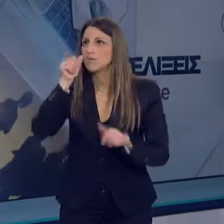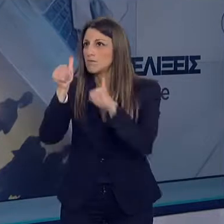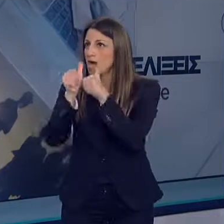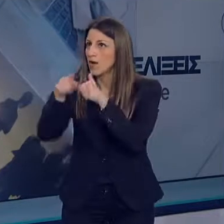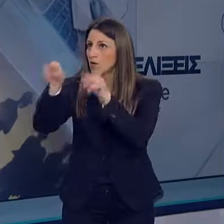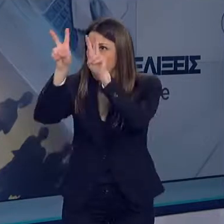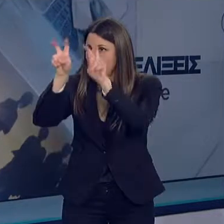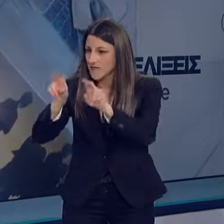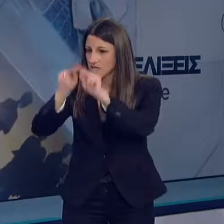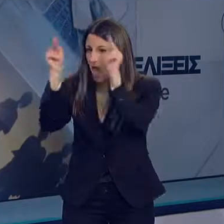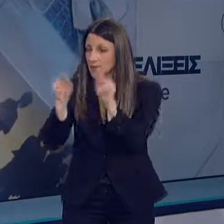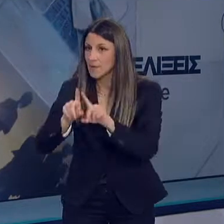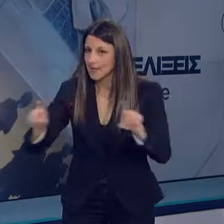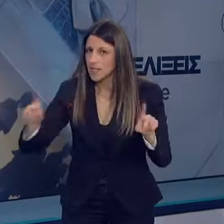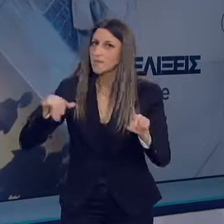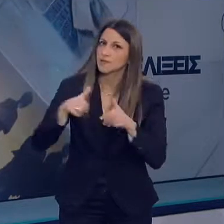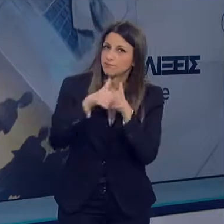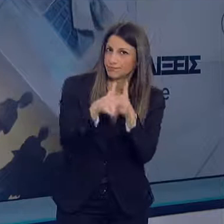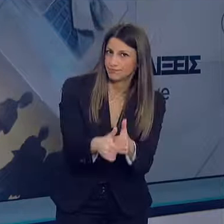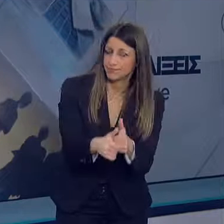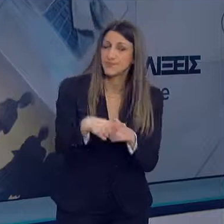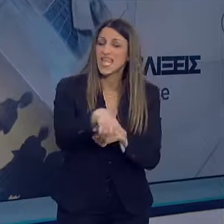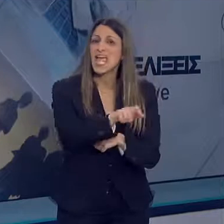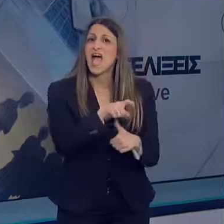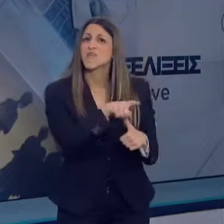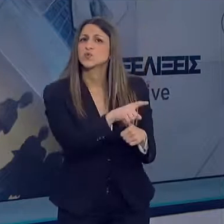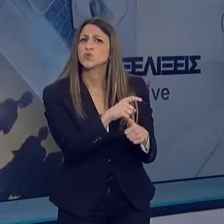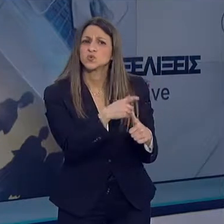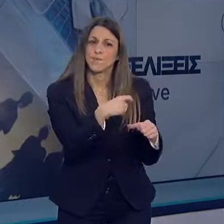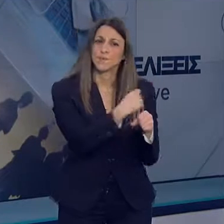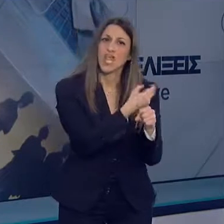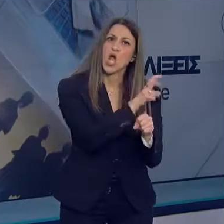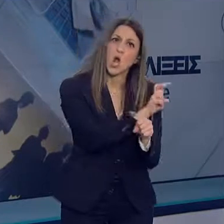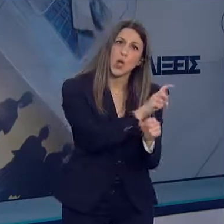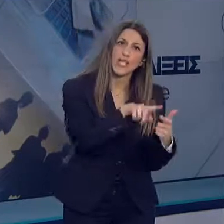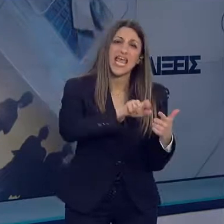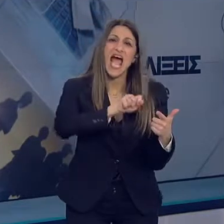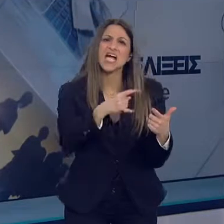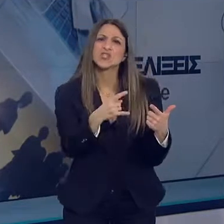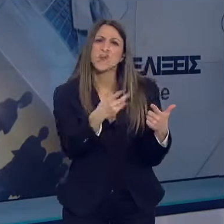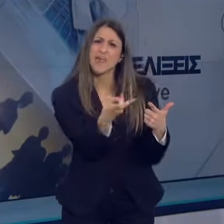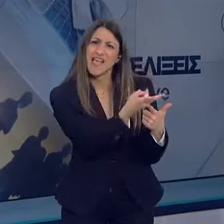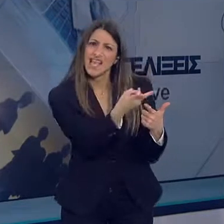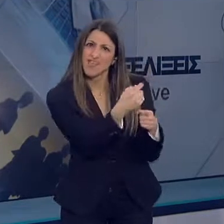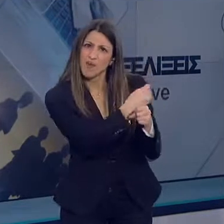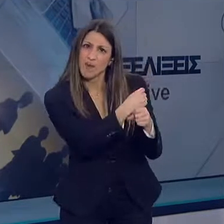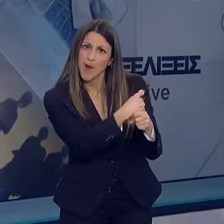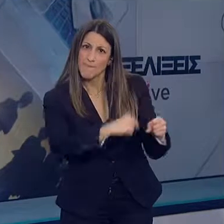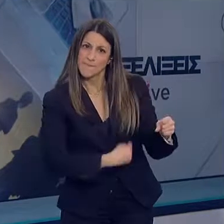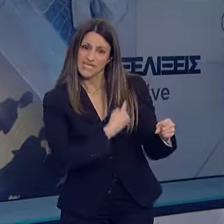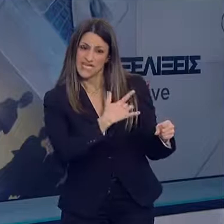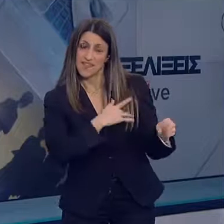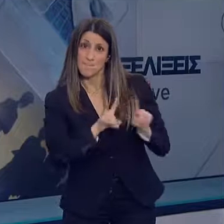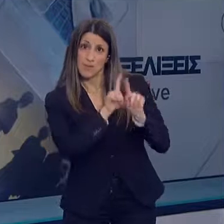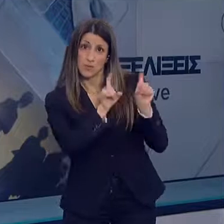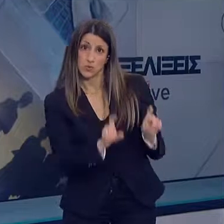ανεπιθύμητες ενέργειες με προσοχή και μάλιστα ο συνδυασμός με την αζιθρομικίνη ενδεχομένως να κάνει και περισσότερη καρδιοτοξικότητα, η οποία δεν έχει και αντιϊκή